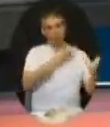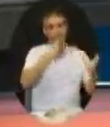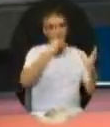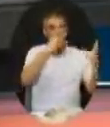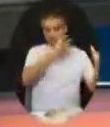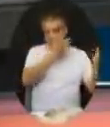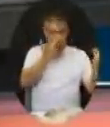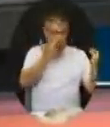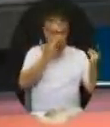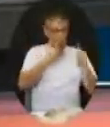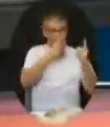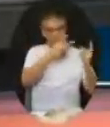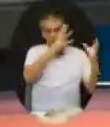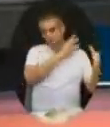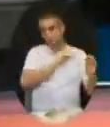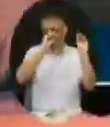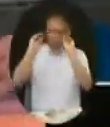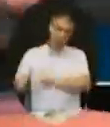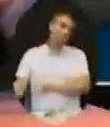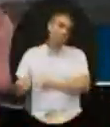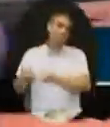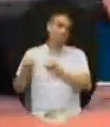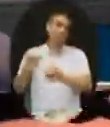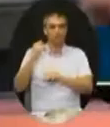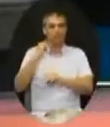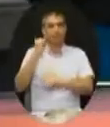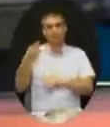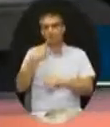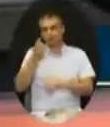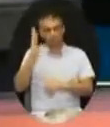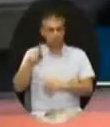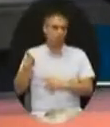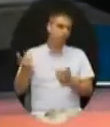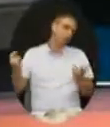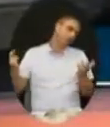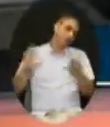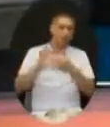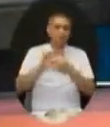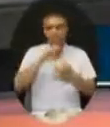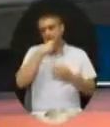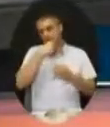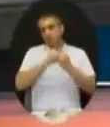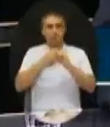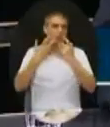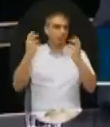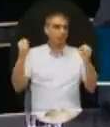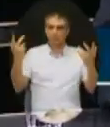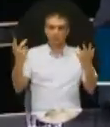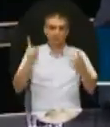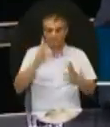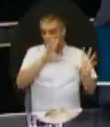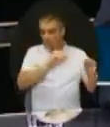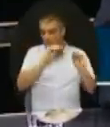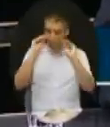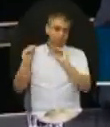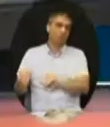יהודים במקרה זה, הביאו אותם, שמו אותם, נכון שהם אומרים שיש להם איזשהו קשר היסטורי או תנכי, אבל לקחו